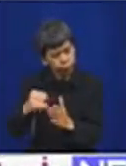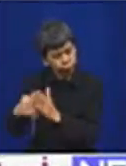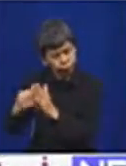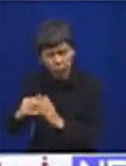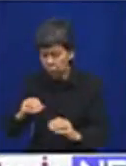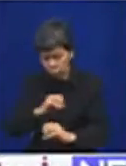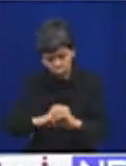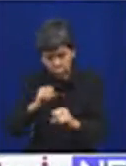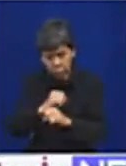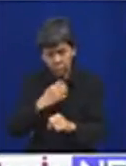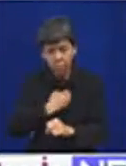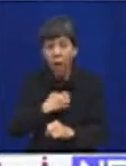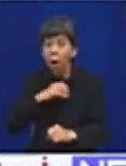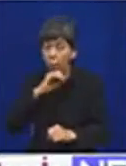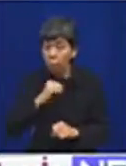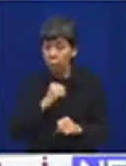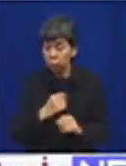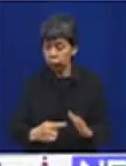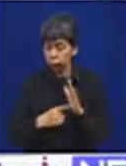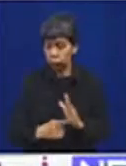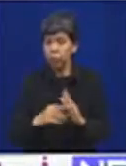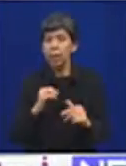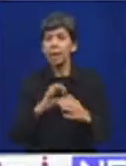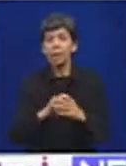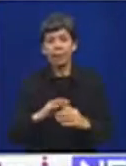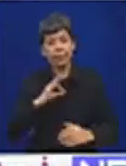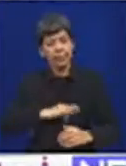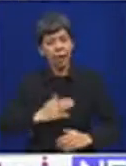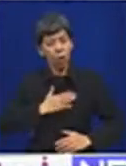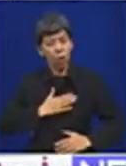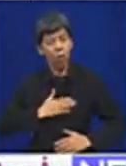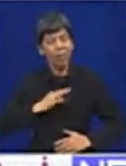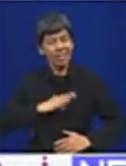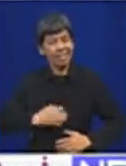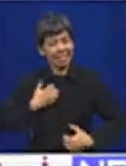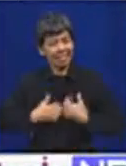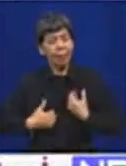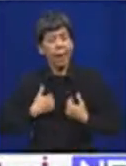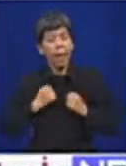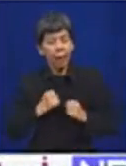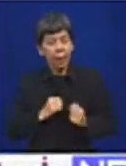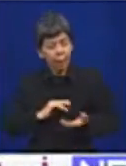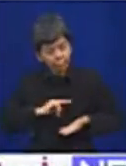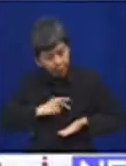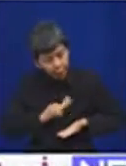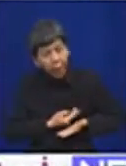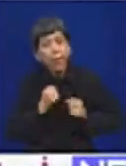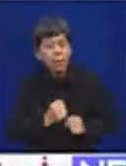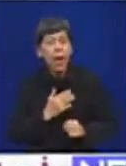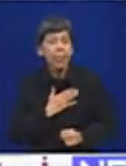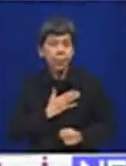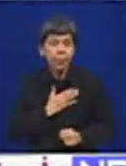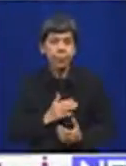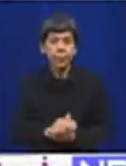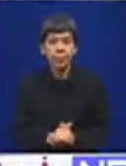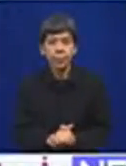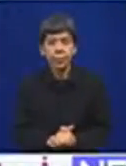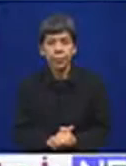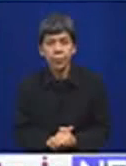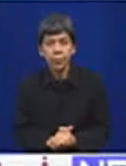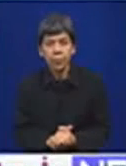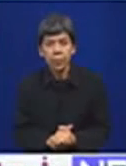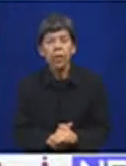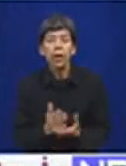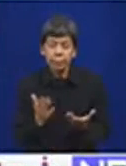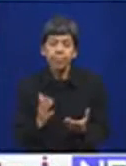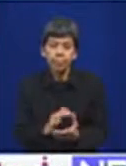ดสิ้นนะครับพร้อมกับกล่าวถึงการแสดงออกเรื่องของการใช้อารมณ์ของตนเองโดยจะพยายามปรับปรุง จังหวัด